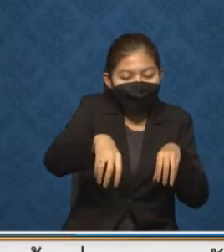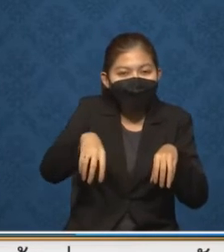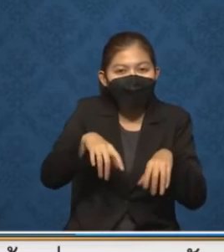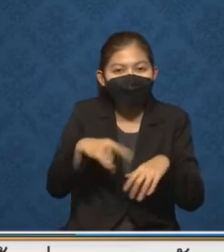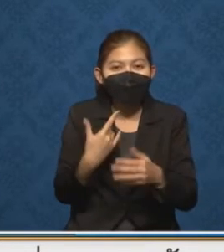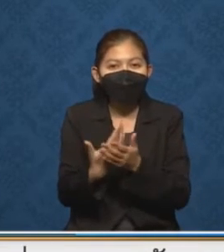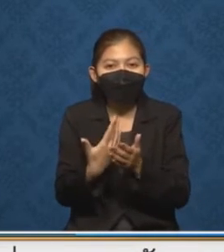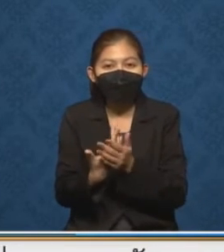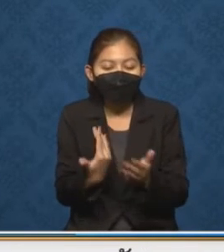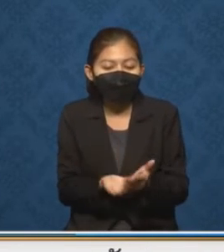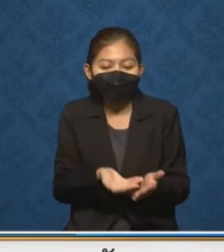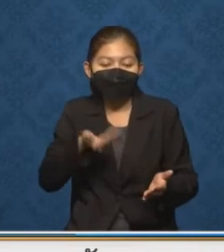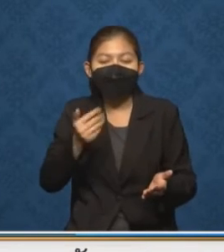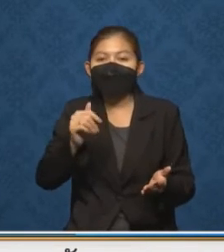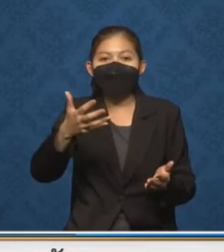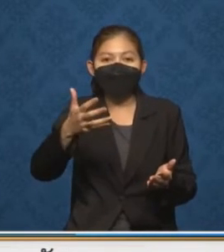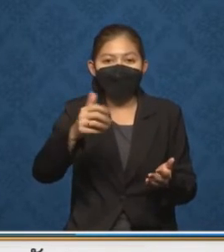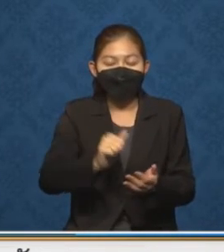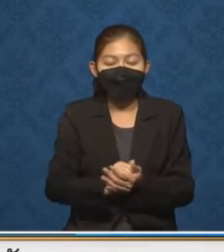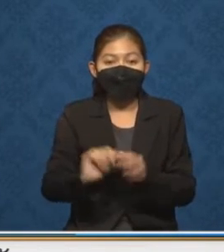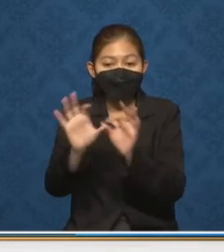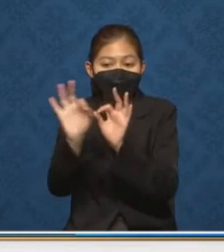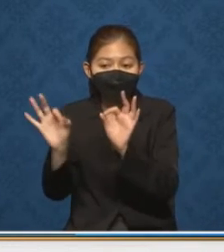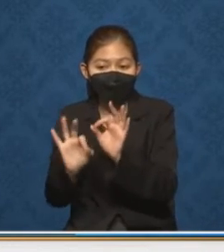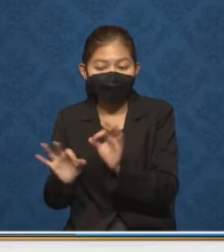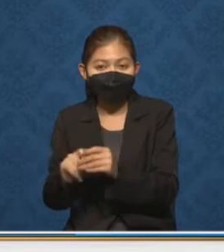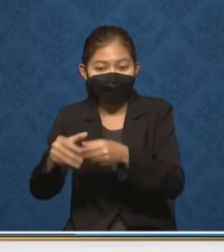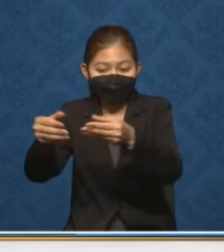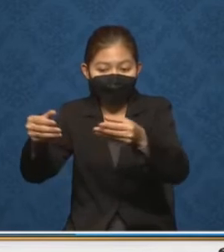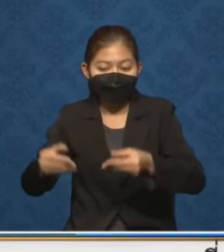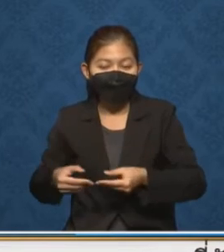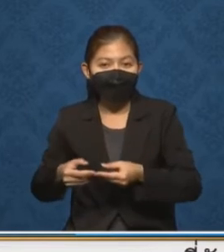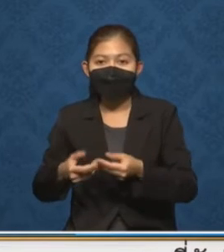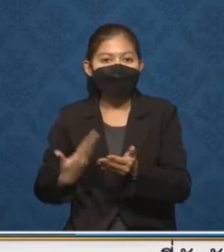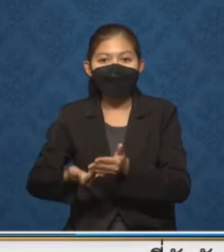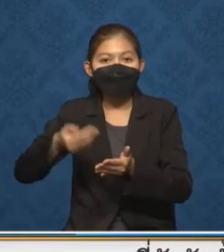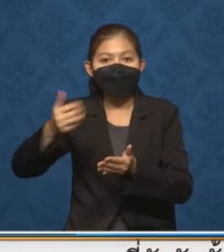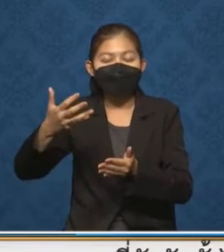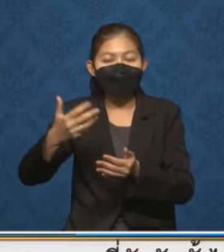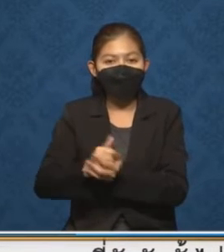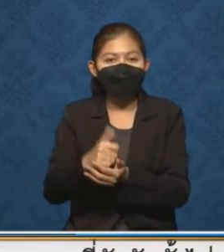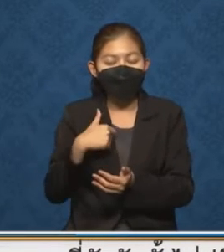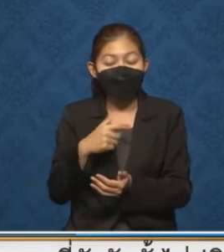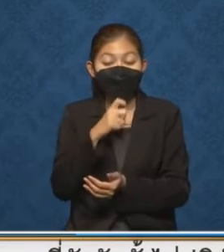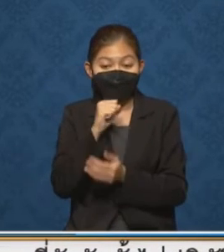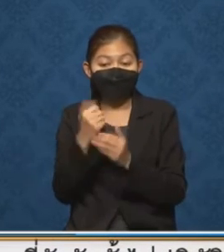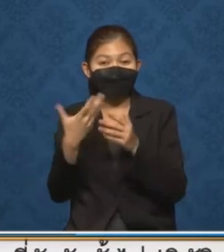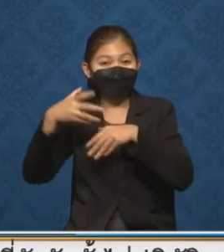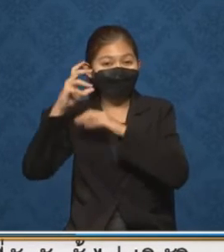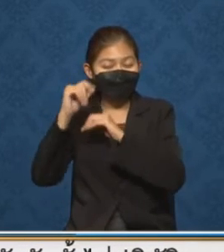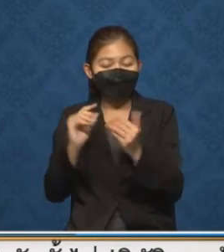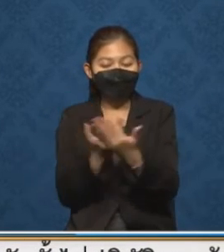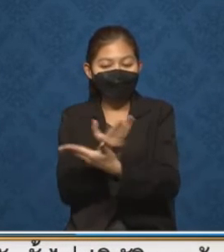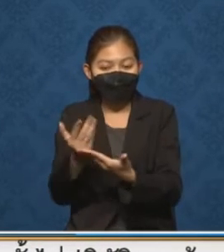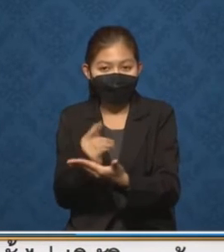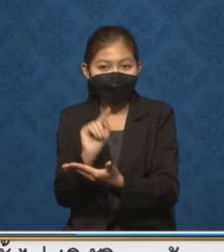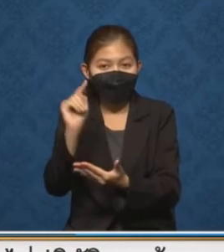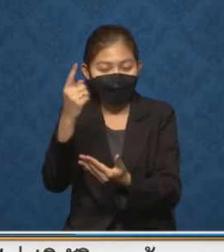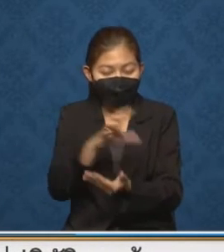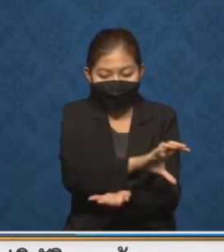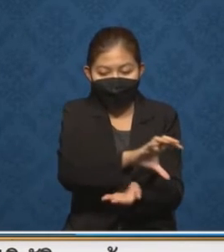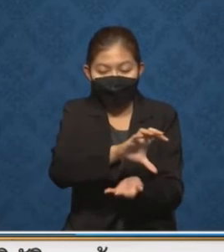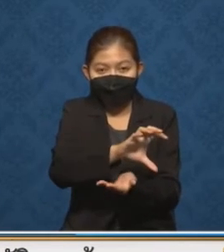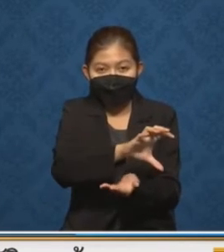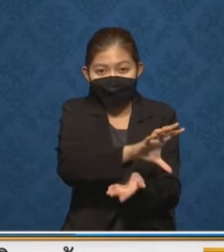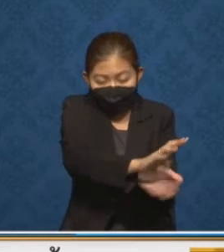แล้วกคาใช้จายก็ไมได้แงอย่ที่ทานเขียอยใหลายงานผมอยากใหทาน silence ที่จะเอาสคือ มาใช้ เพ